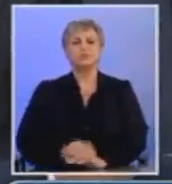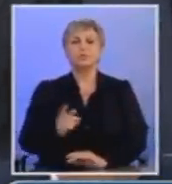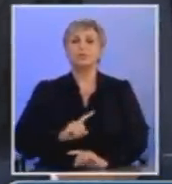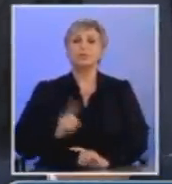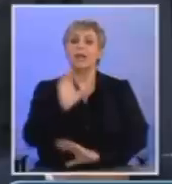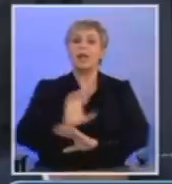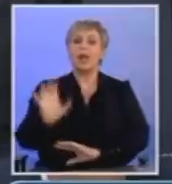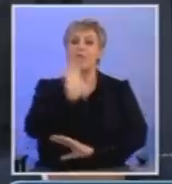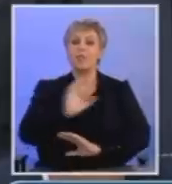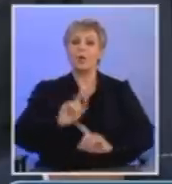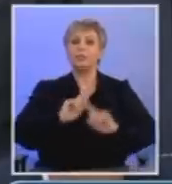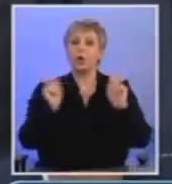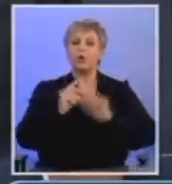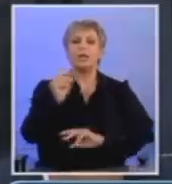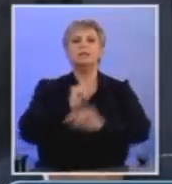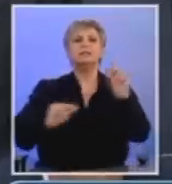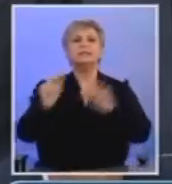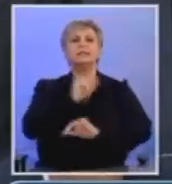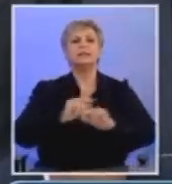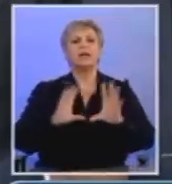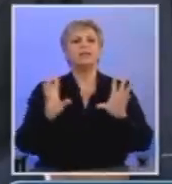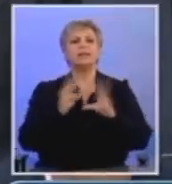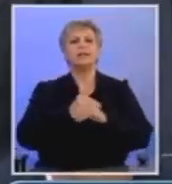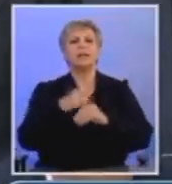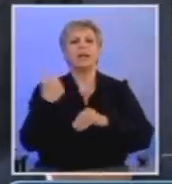Ευρώπη συζητά για το δημοψήφισμα.